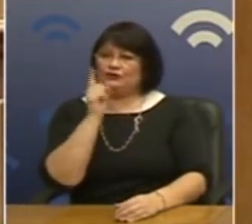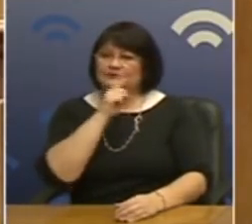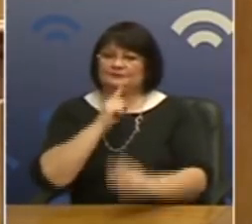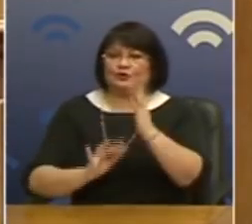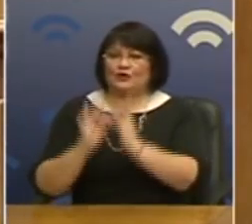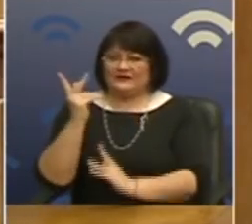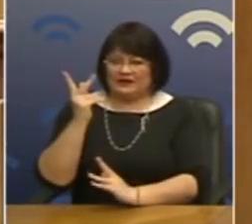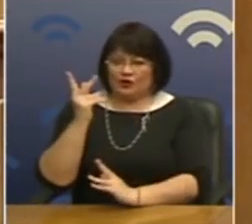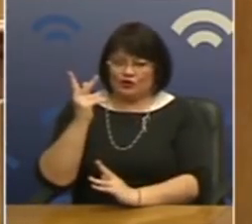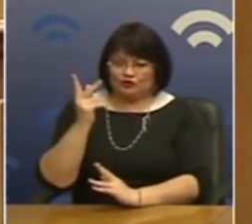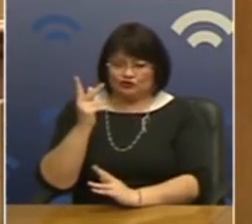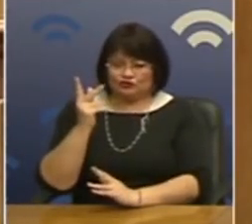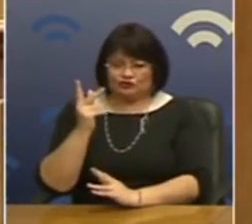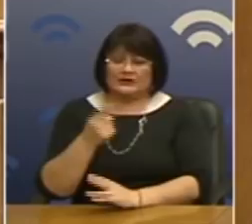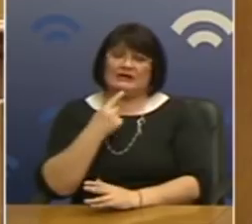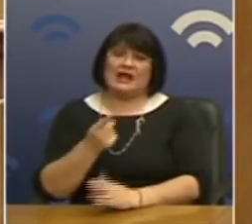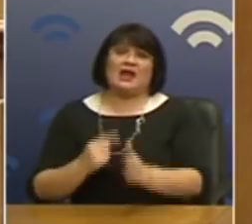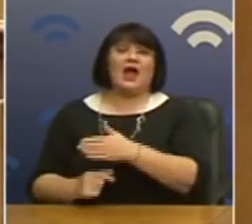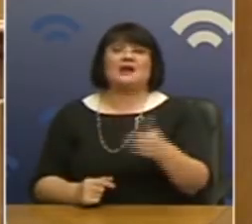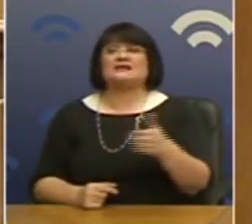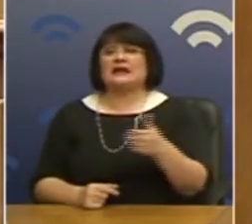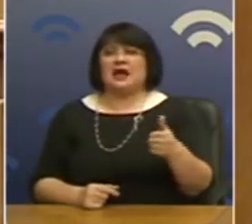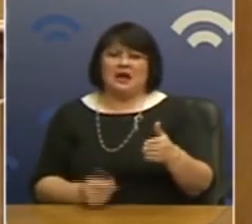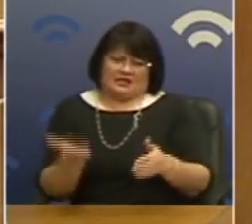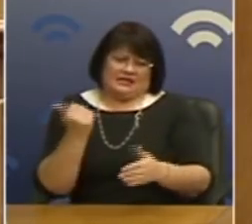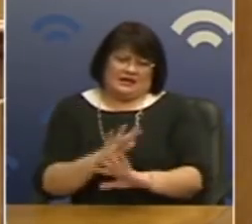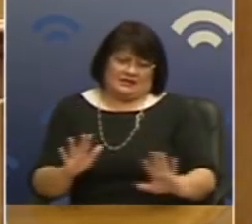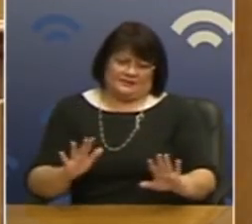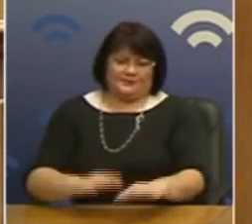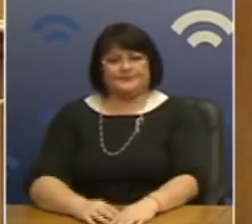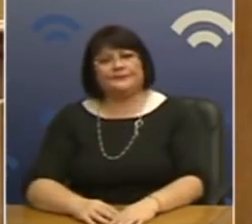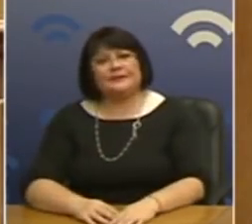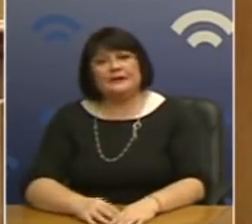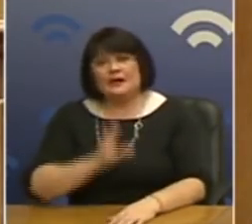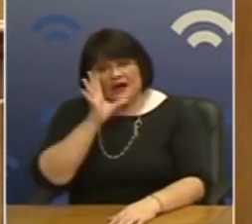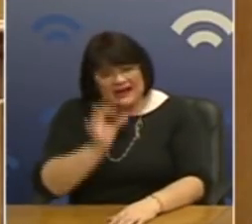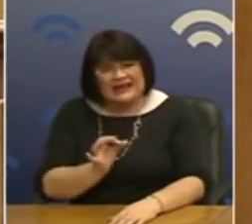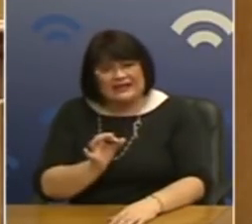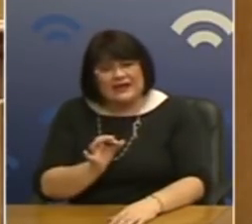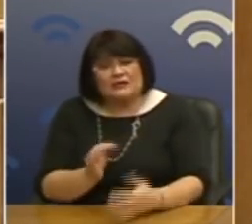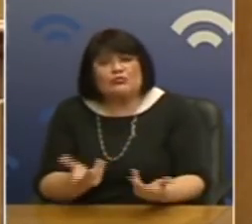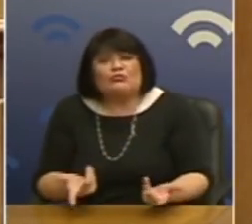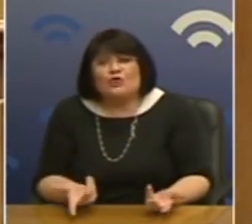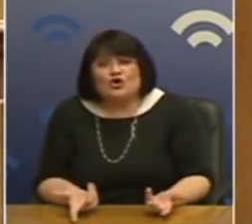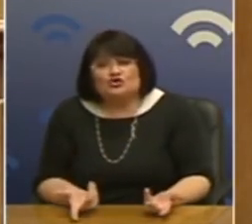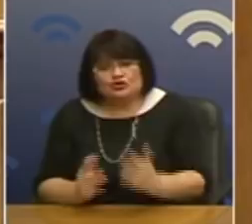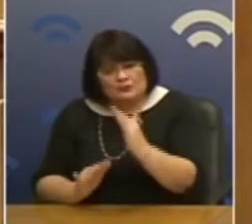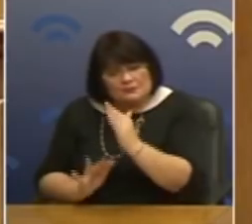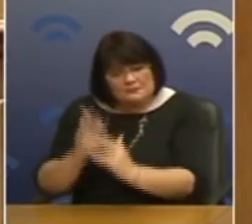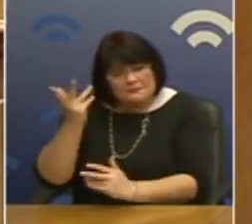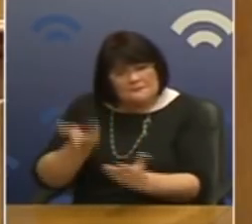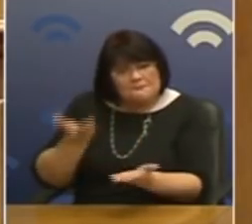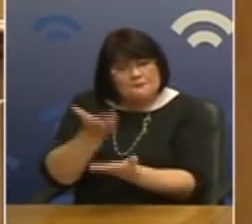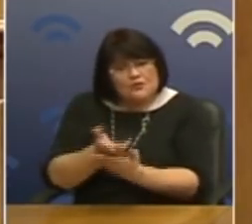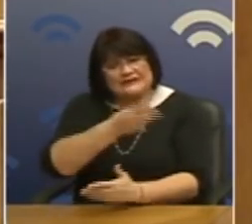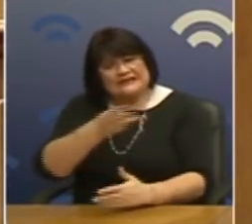προοδευτισμού της δήθεν αριστεροσύνης του. Αλήθεια, από πού και ως πού είναι προοδευτική η πρόταση του